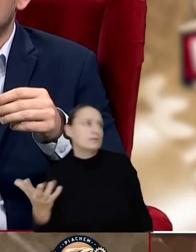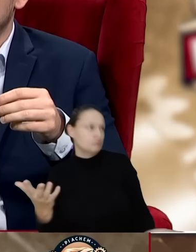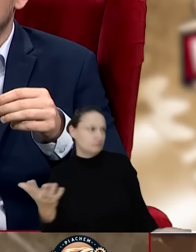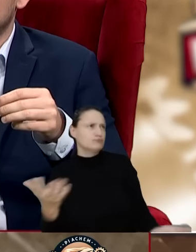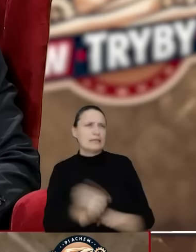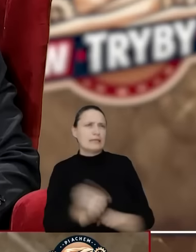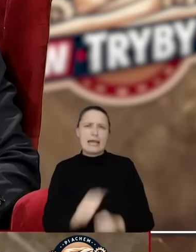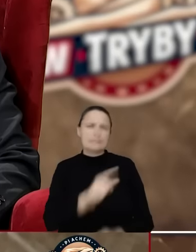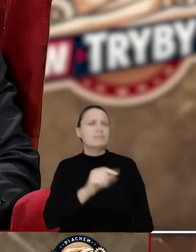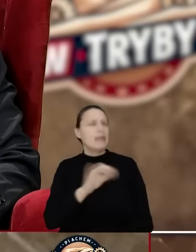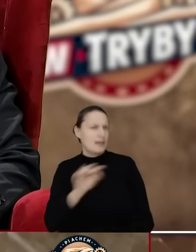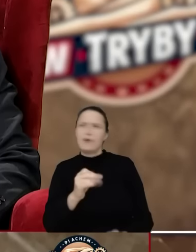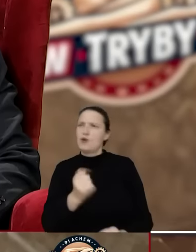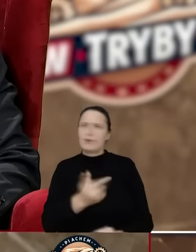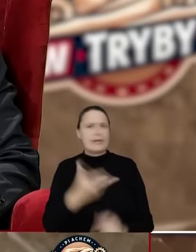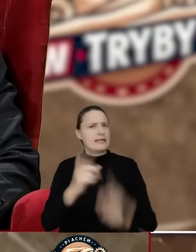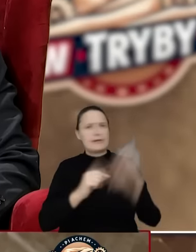platformy.